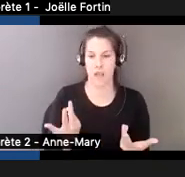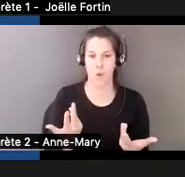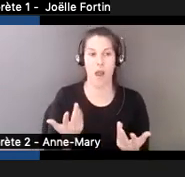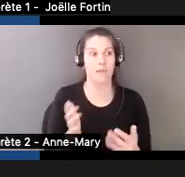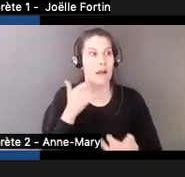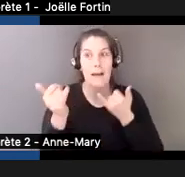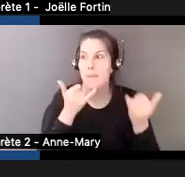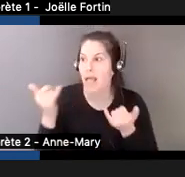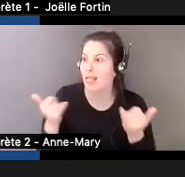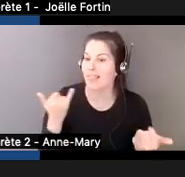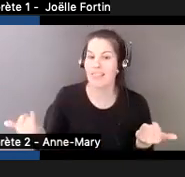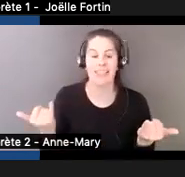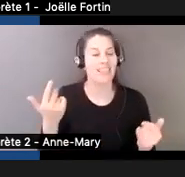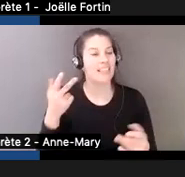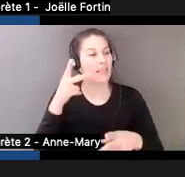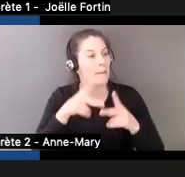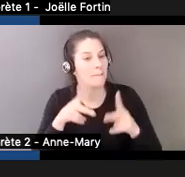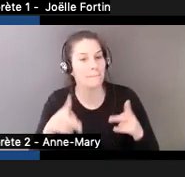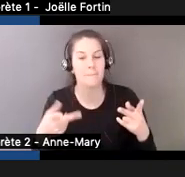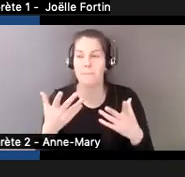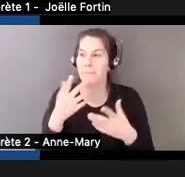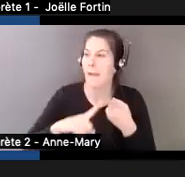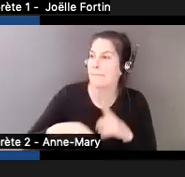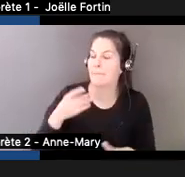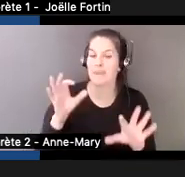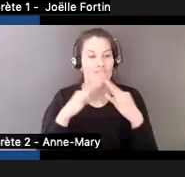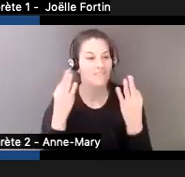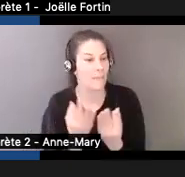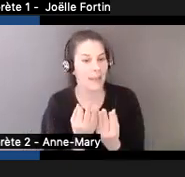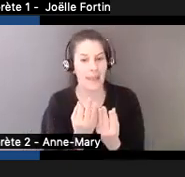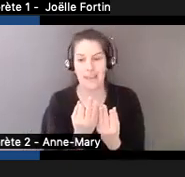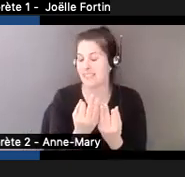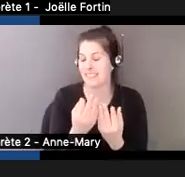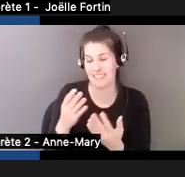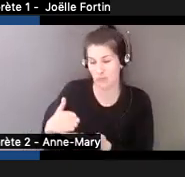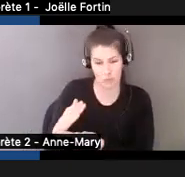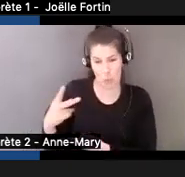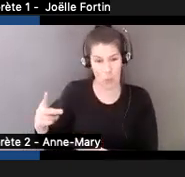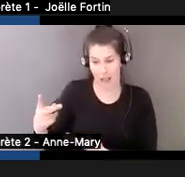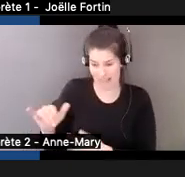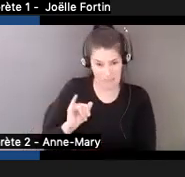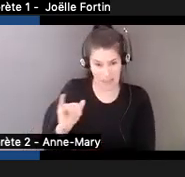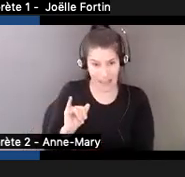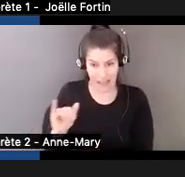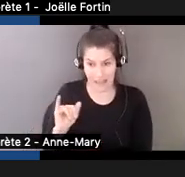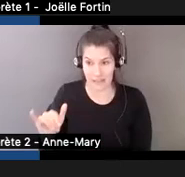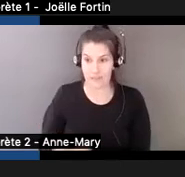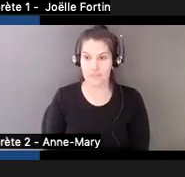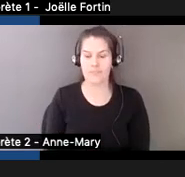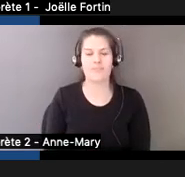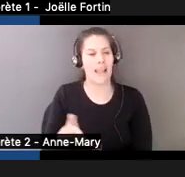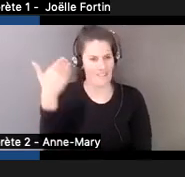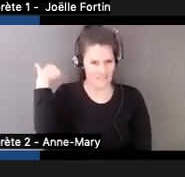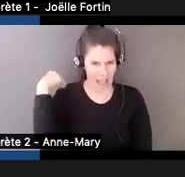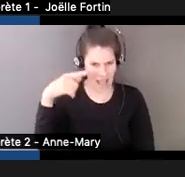gens, vous êtes chers. Ils ont le même droit. Avez-vous déjà posé la question à une personne